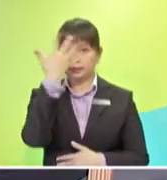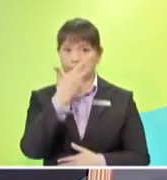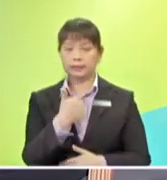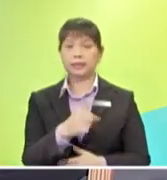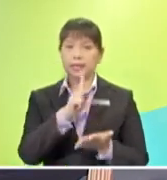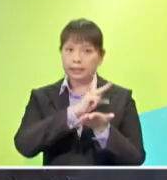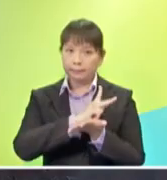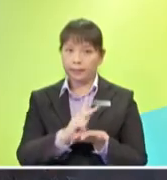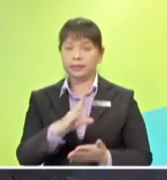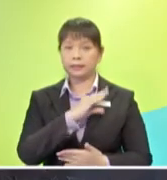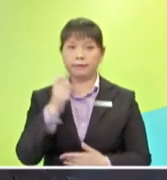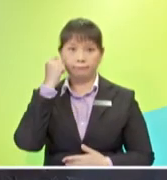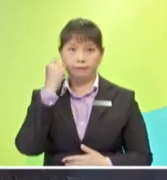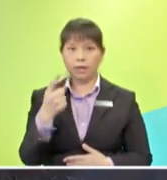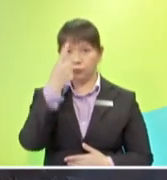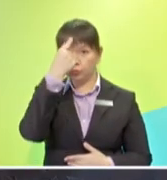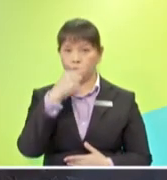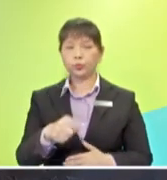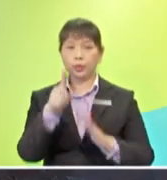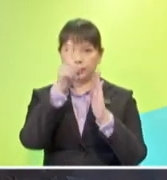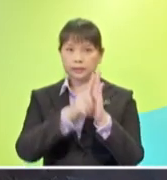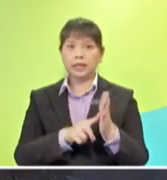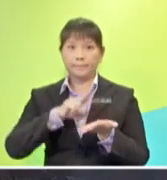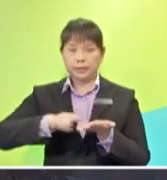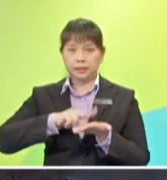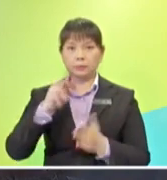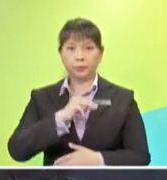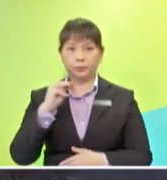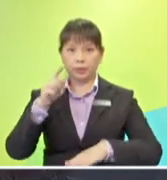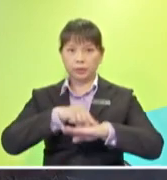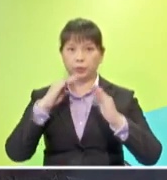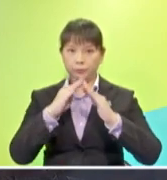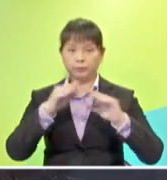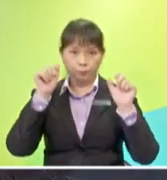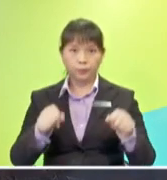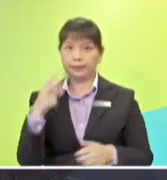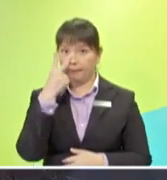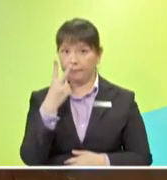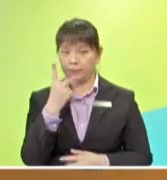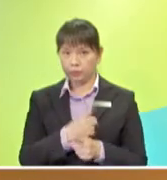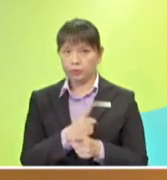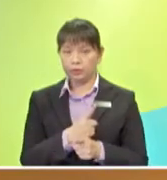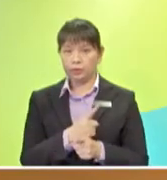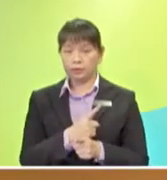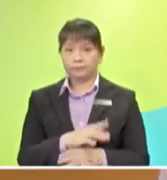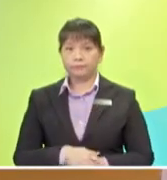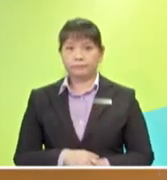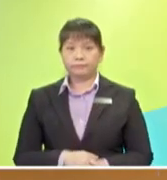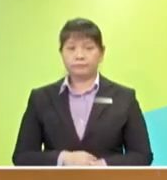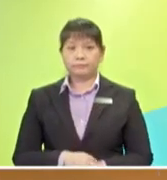untuk dibaca murid-murid ke rumah pun boleh nampak kan sambil-sambi itu